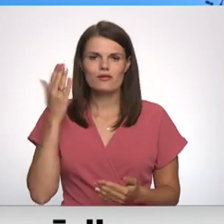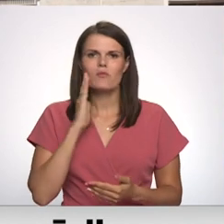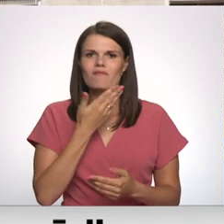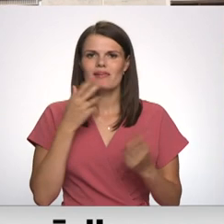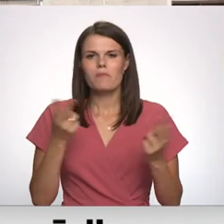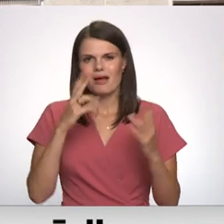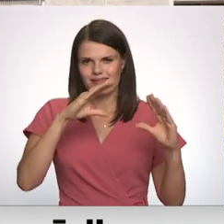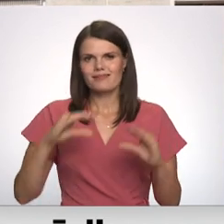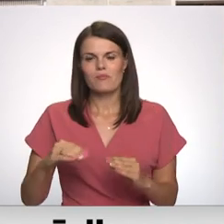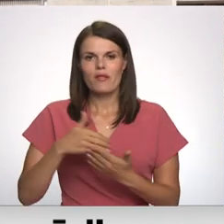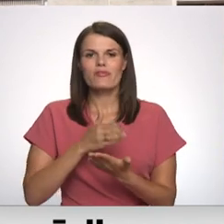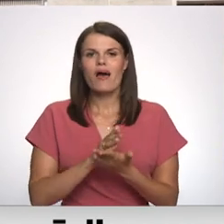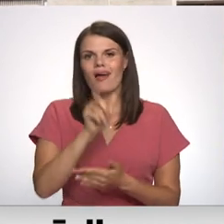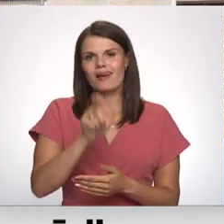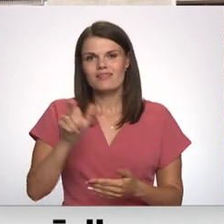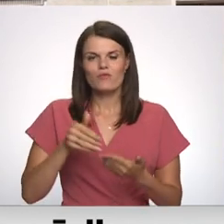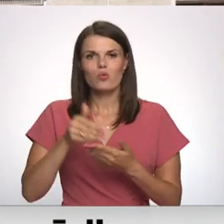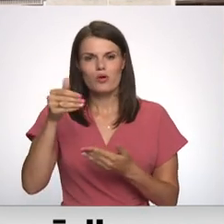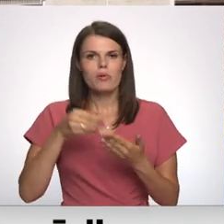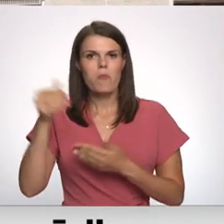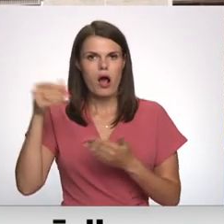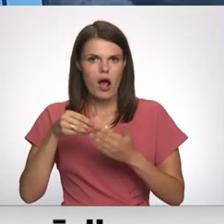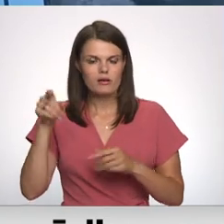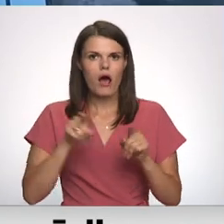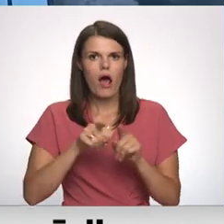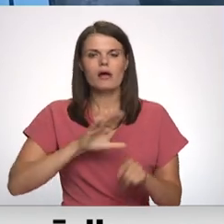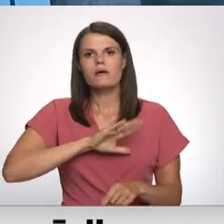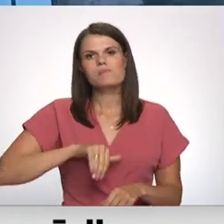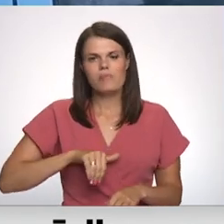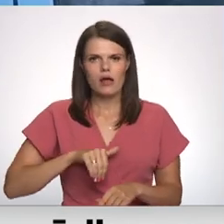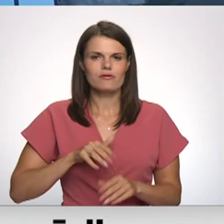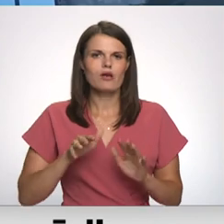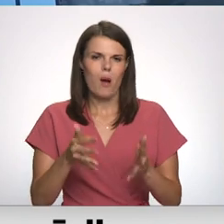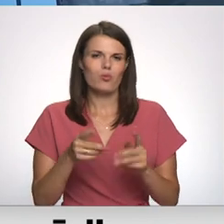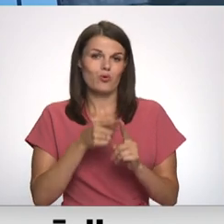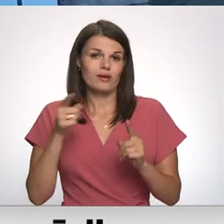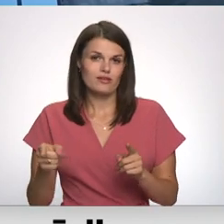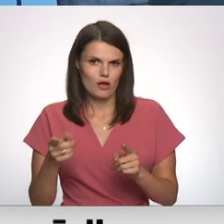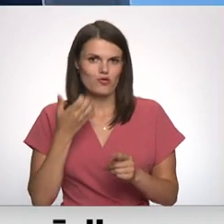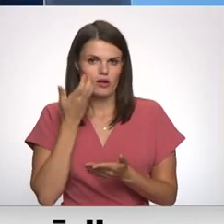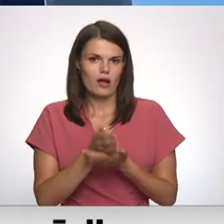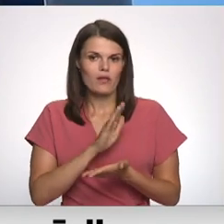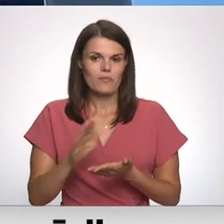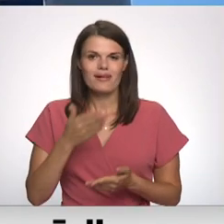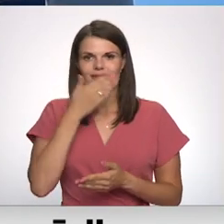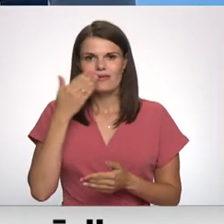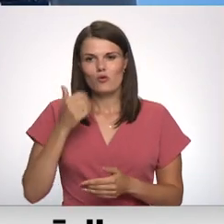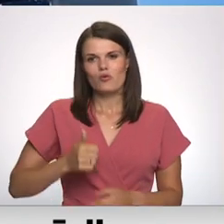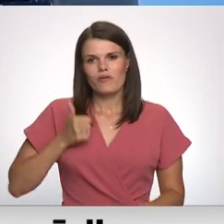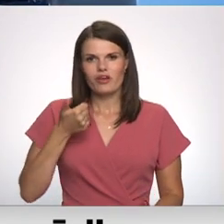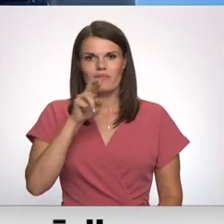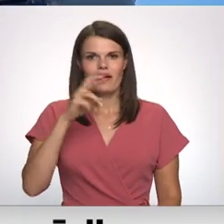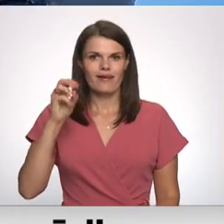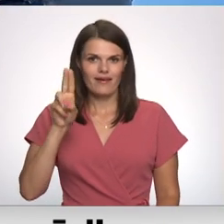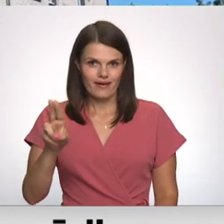parasti samazinās, jo daļa iedzīvotāji tos turpina atmaksāt arī pēc apkuras sezonas beigām. Siltuma piegādātājs Sijā Gren, kas apkalpo aptuveni